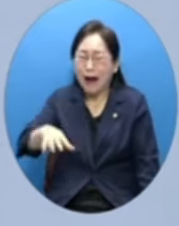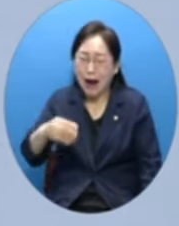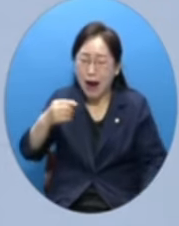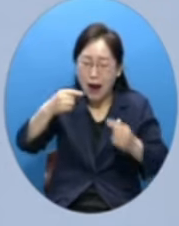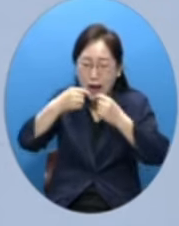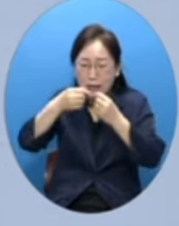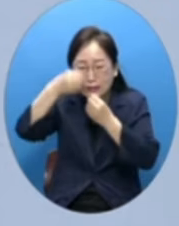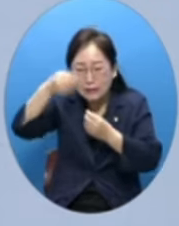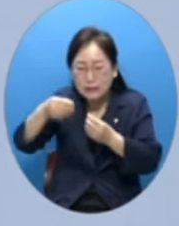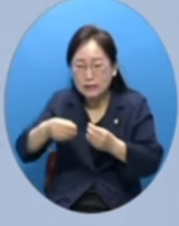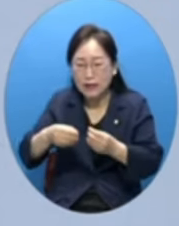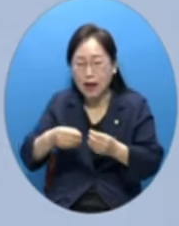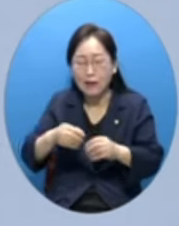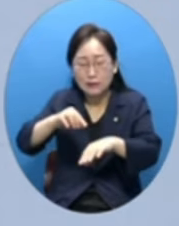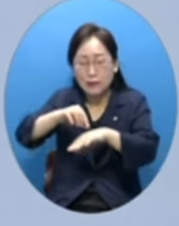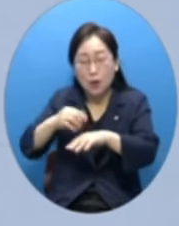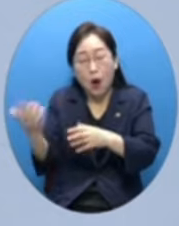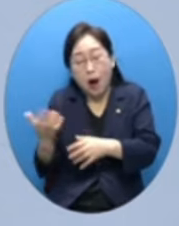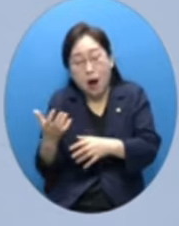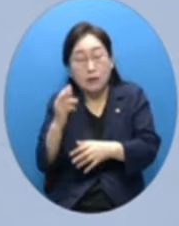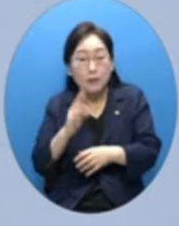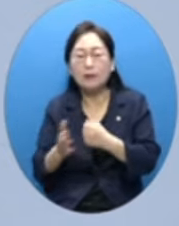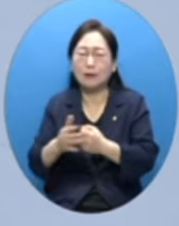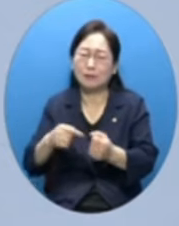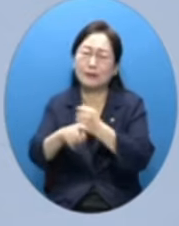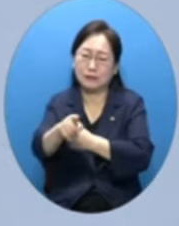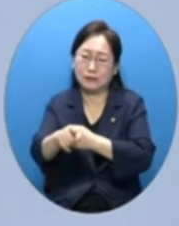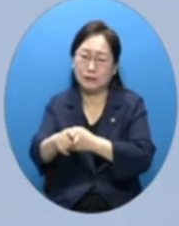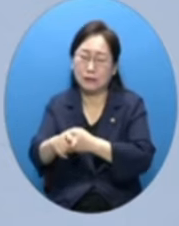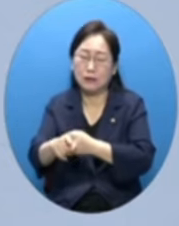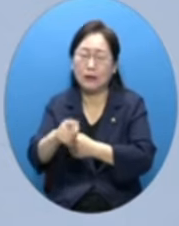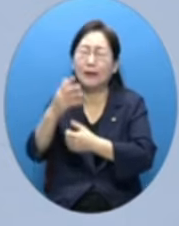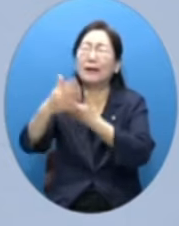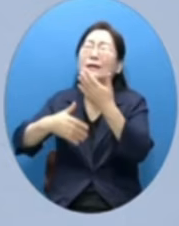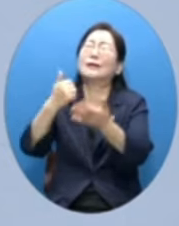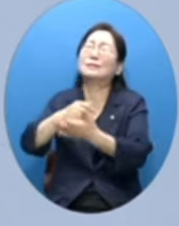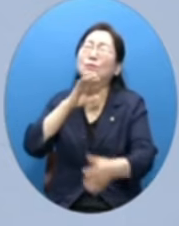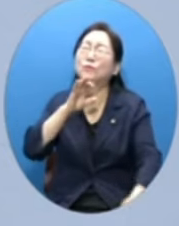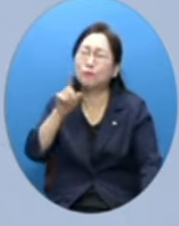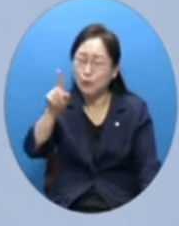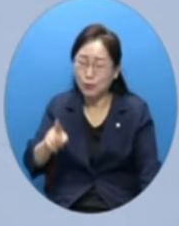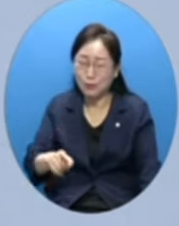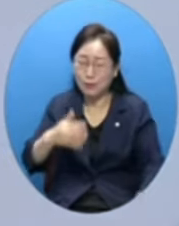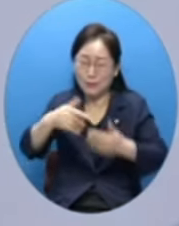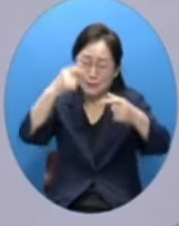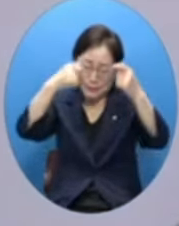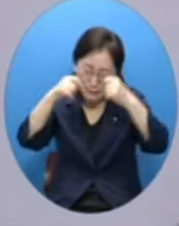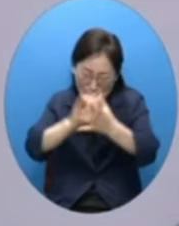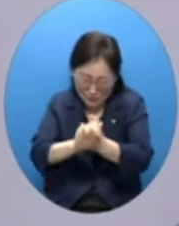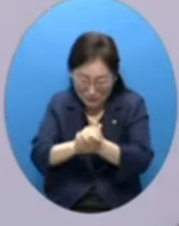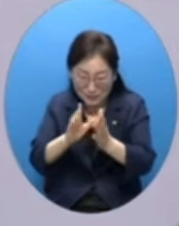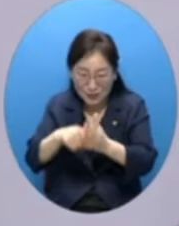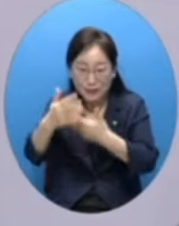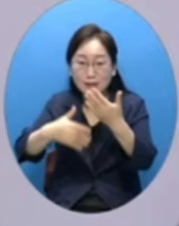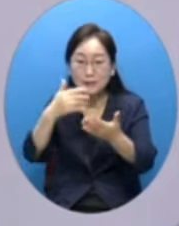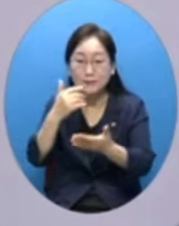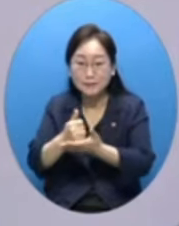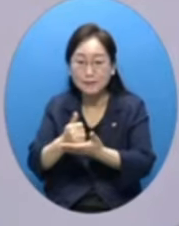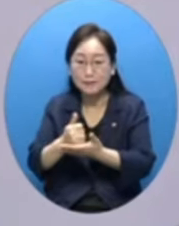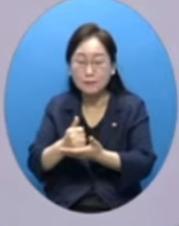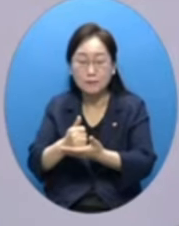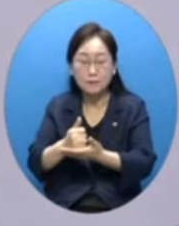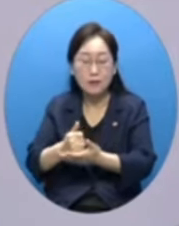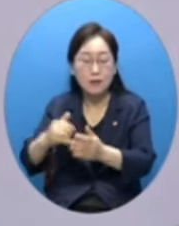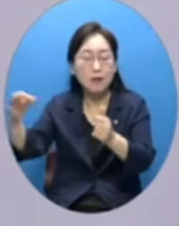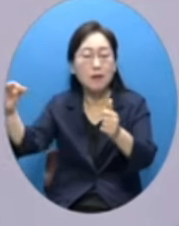피소 록 살 어는 것을 보면서 하나님을 원망하며 하나님 법 눈물로 기도할 때 주님의 음성에